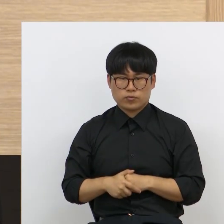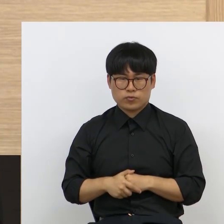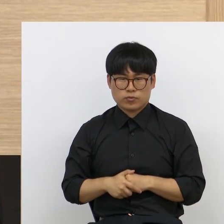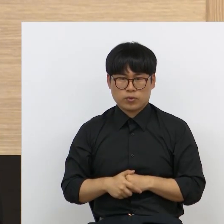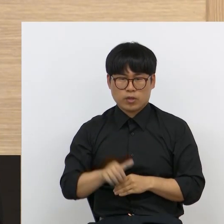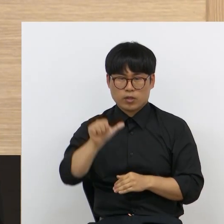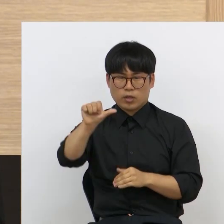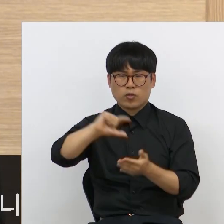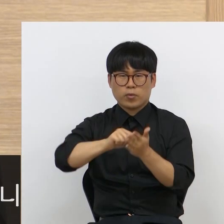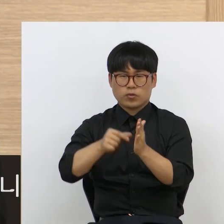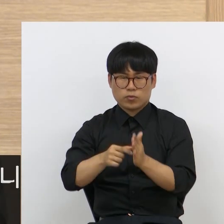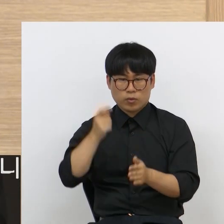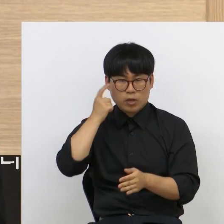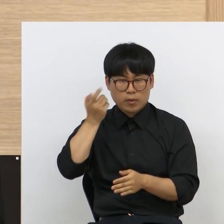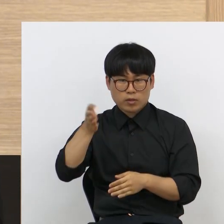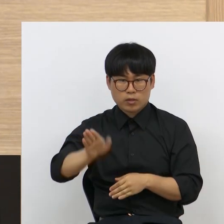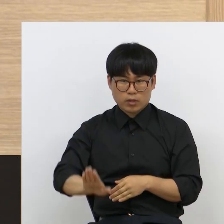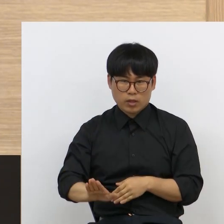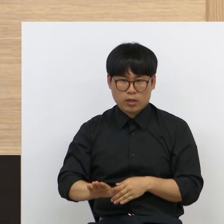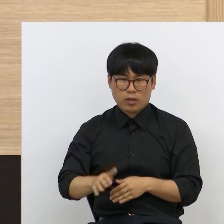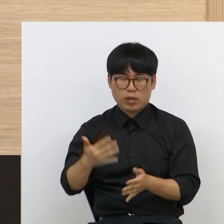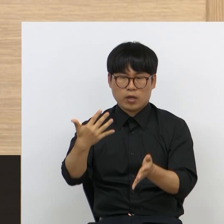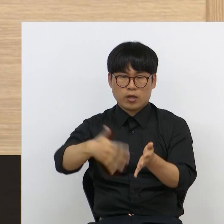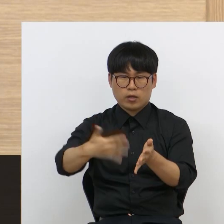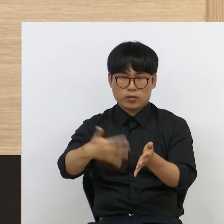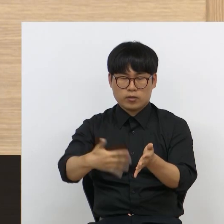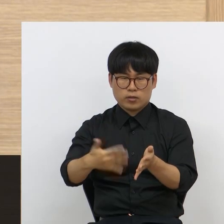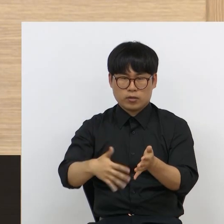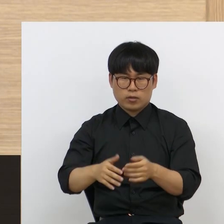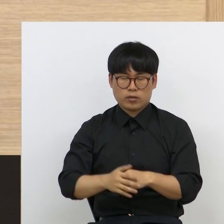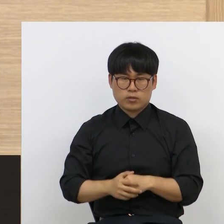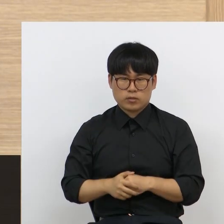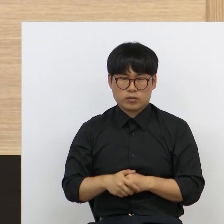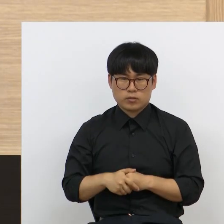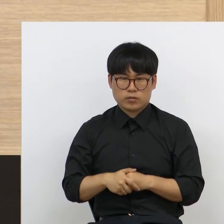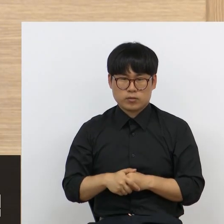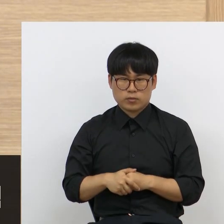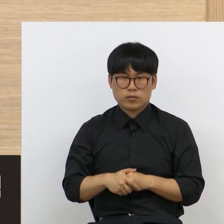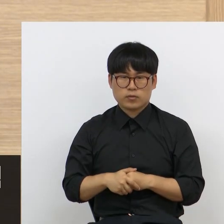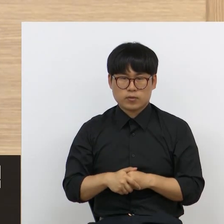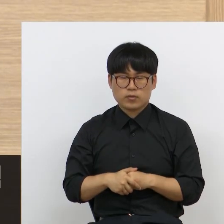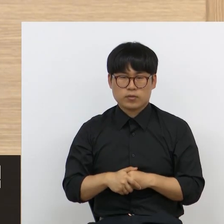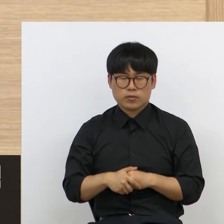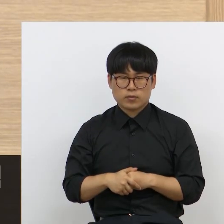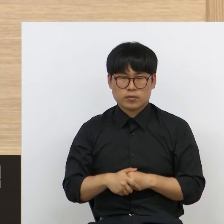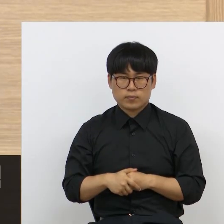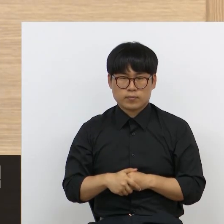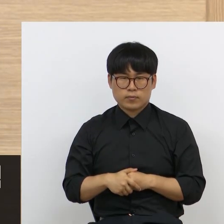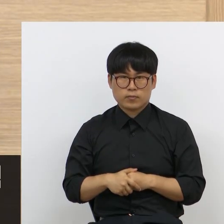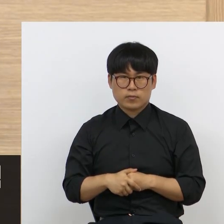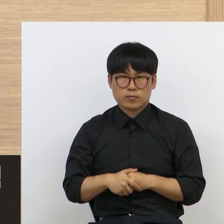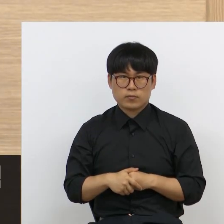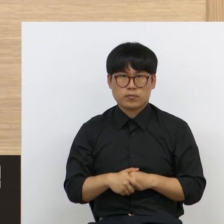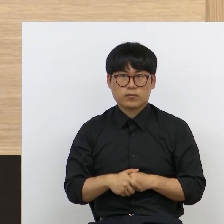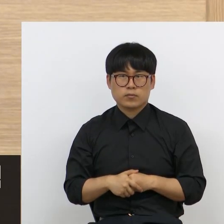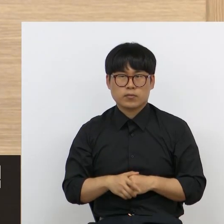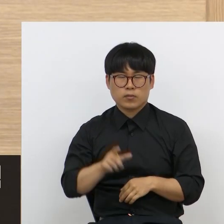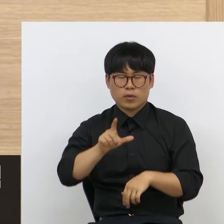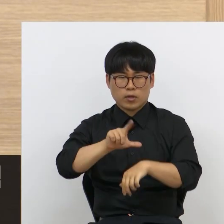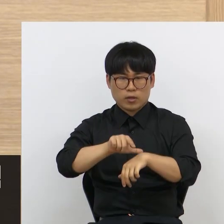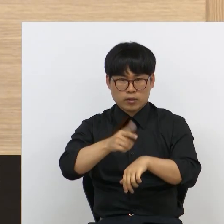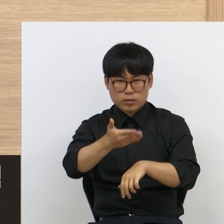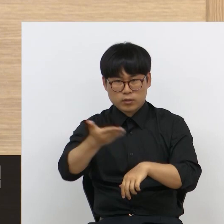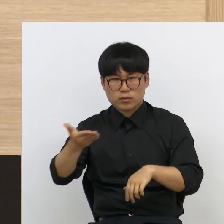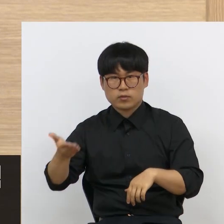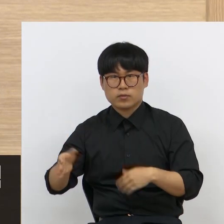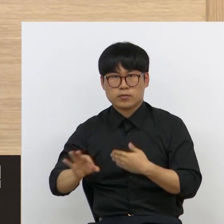5명 정도 되고 있는데 아직까지 이게 상업용으로 나와 있는 것은 아니고 글쎄요, 이게 어느 정도 시간이 있으면 완전